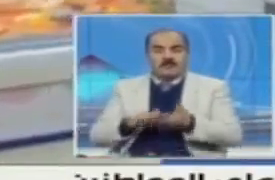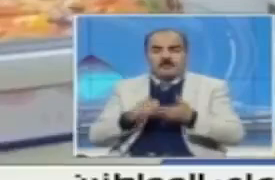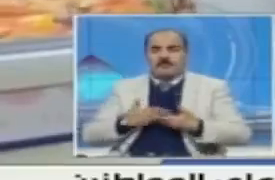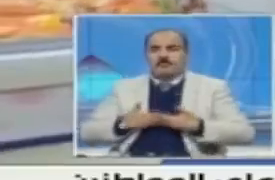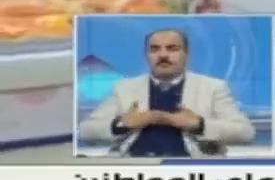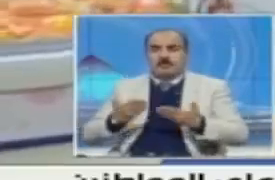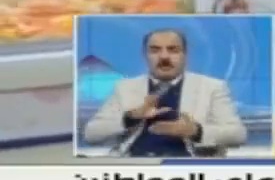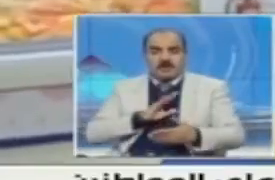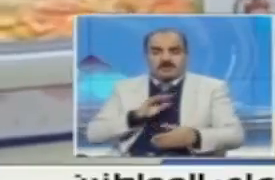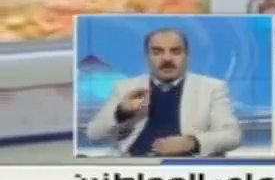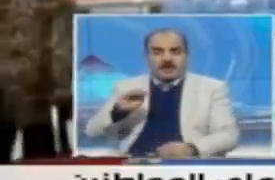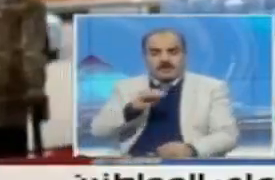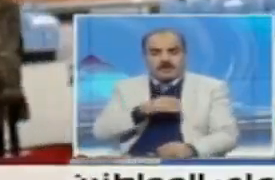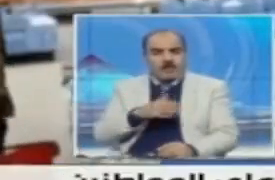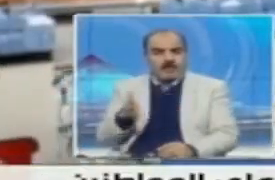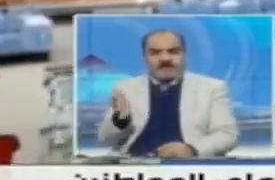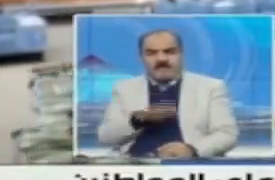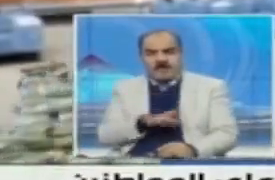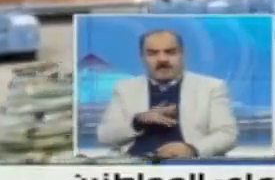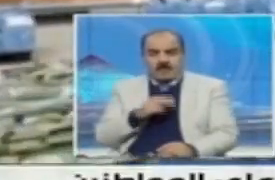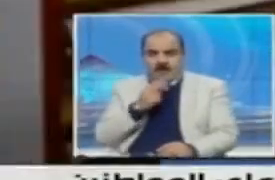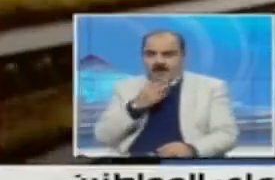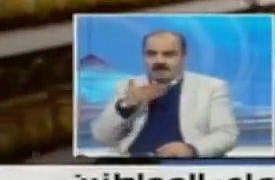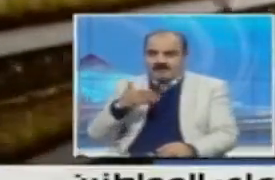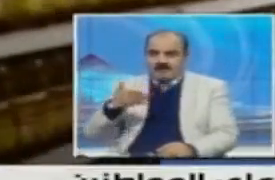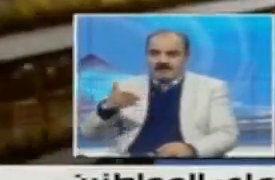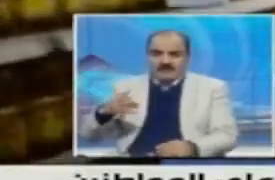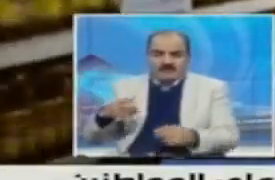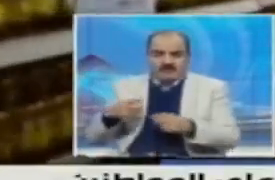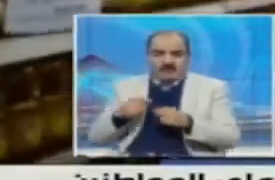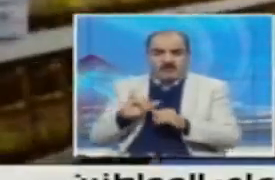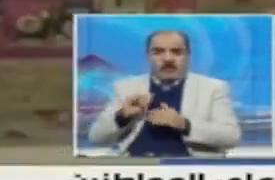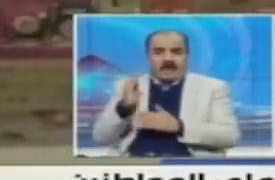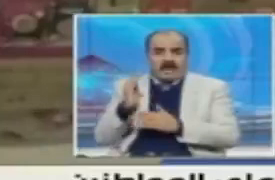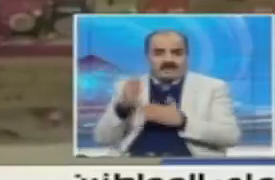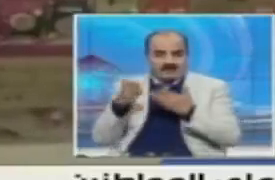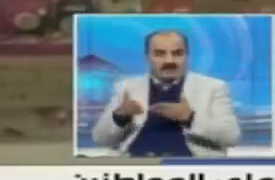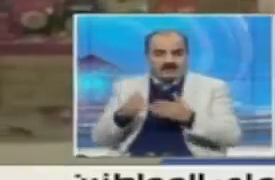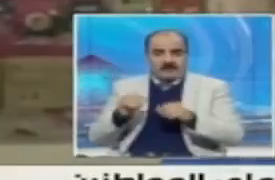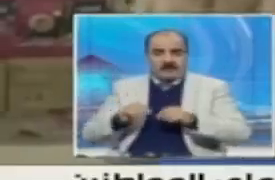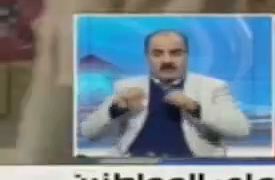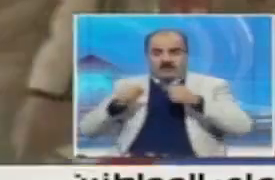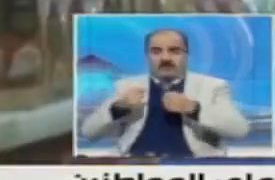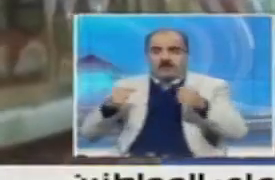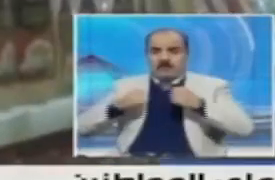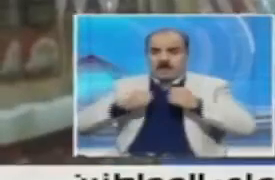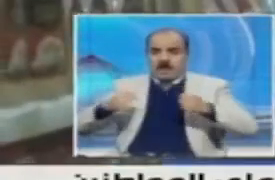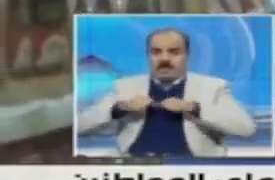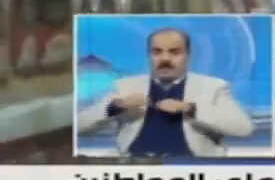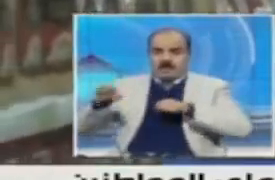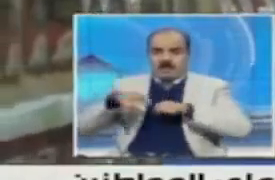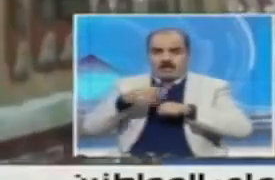للقوات المسلحة بتوفير مختلف السلع الغذائية والاحتياجات الضرورية بأسعار مخفضة